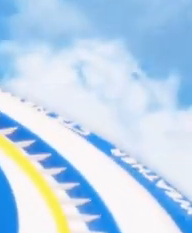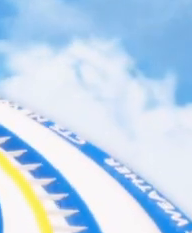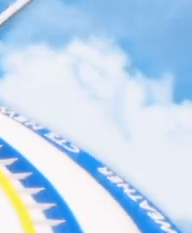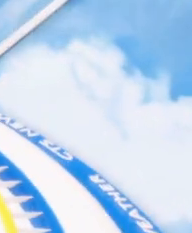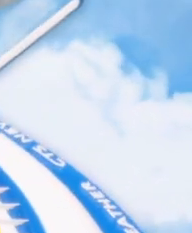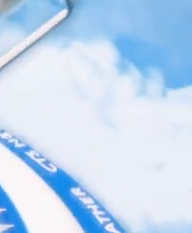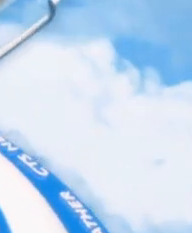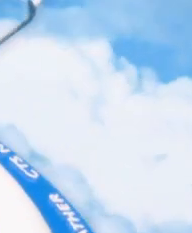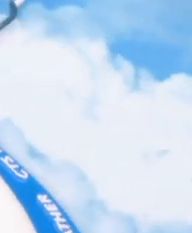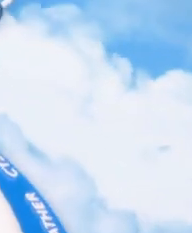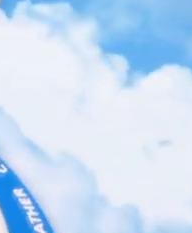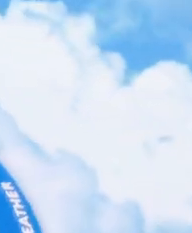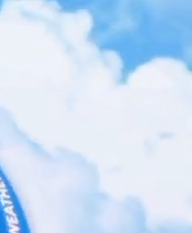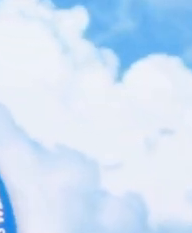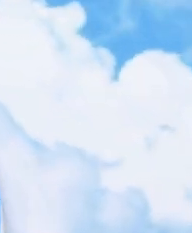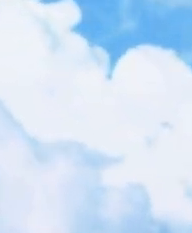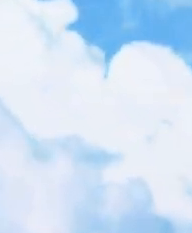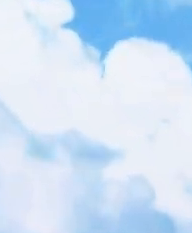으